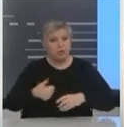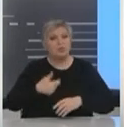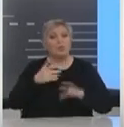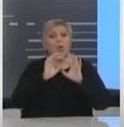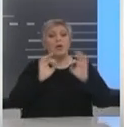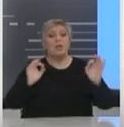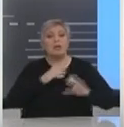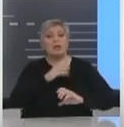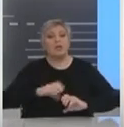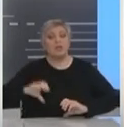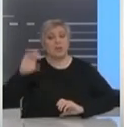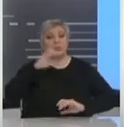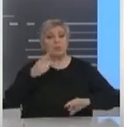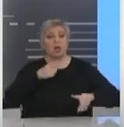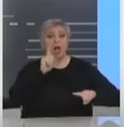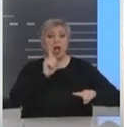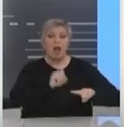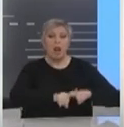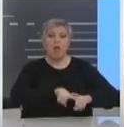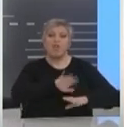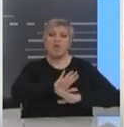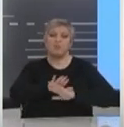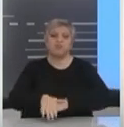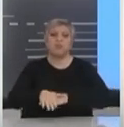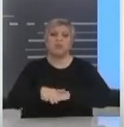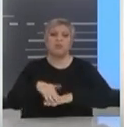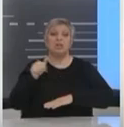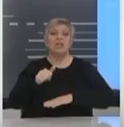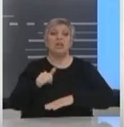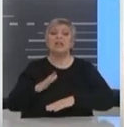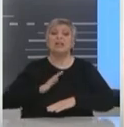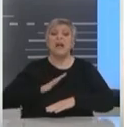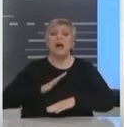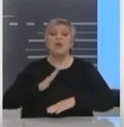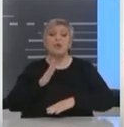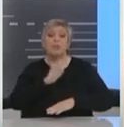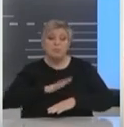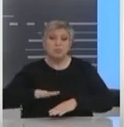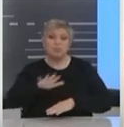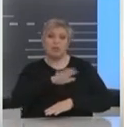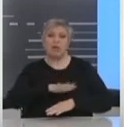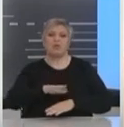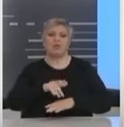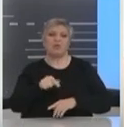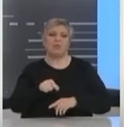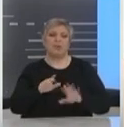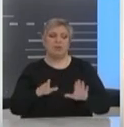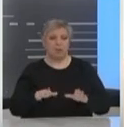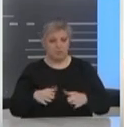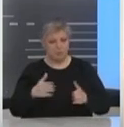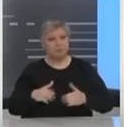η ελληνική πλουτοκρατία καταδυναστεύει ένα μέρος του μακεδονικού και θρακικού λαού. Και έρχομαι στον